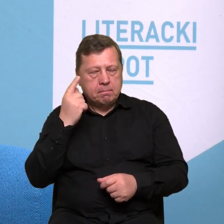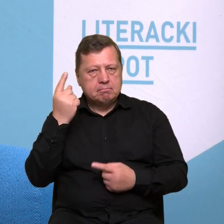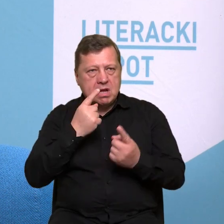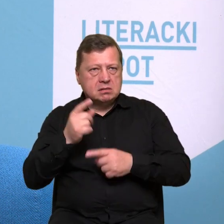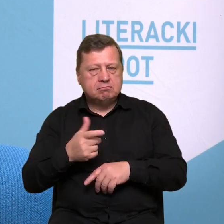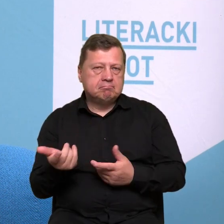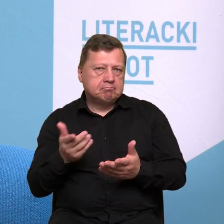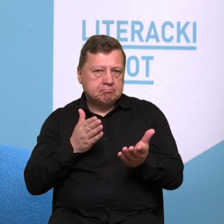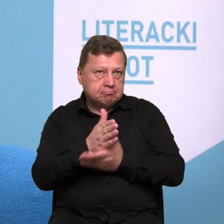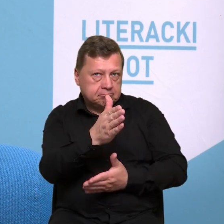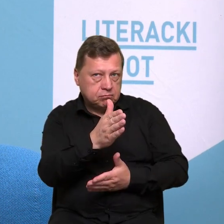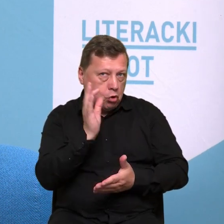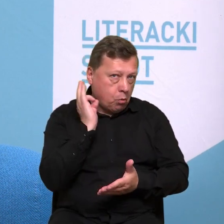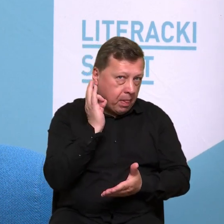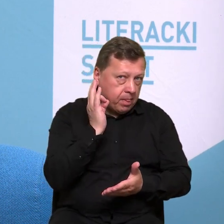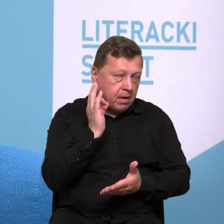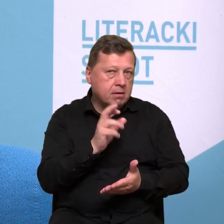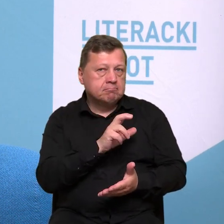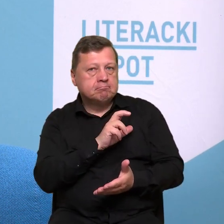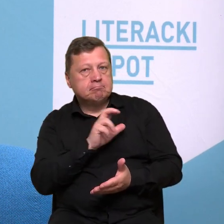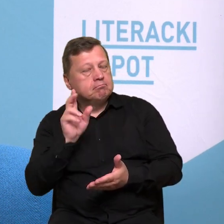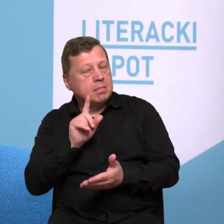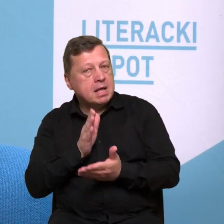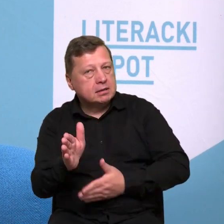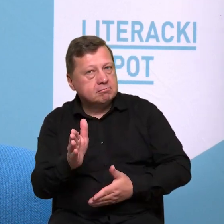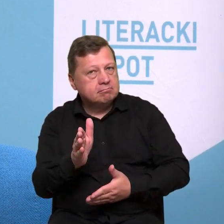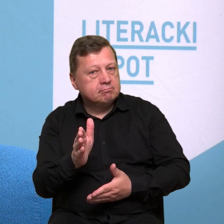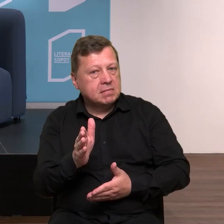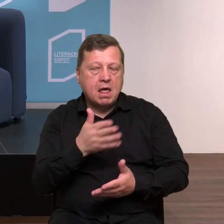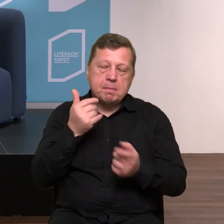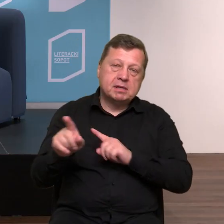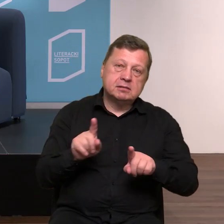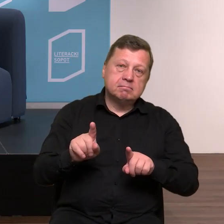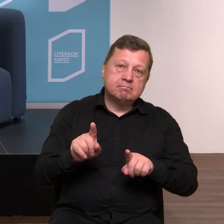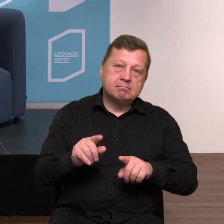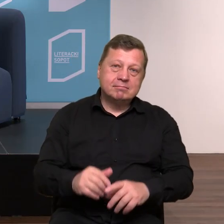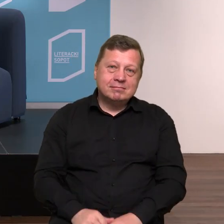skierowana raczej do kobiety, czy do mężczyzny? Czy to nie ma znaczenia?